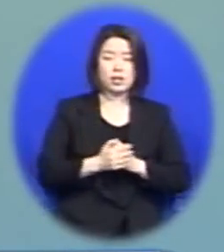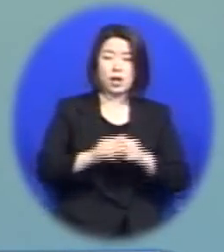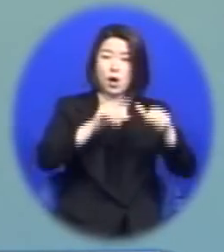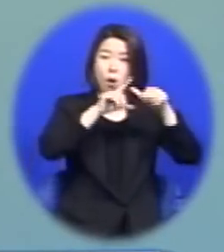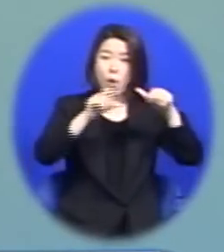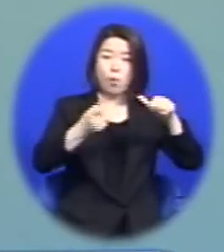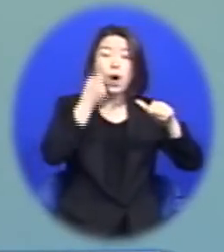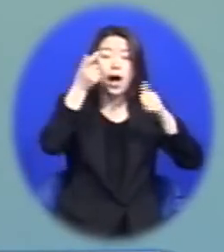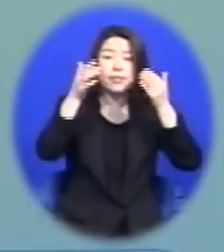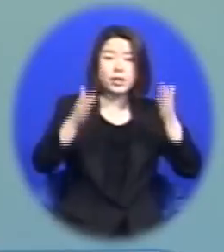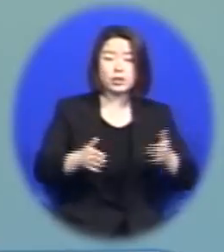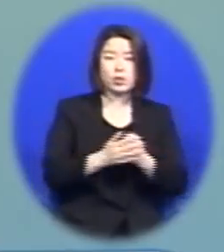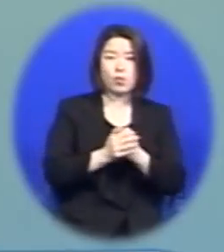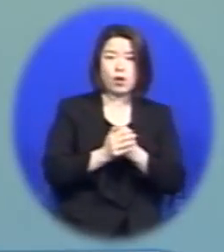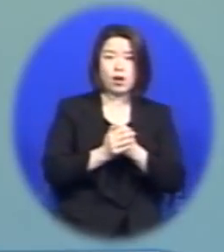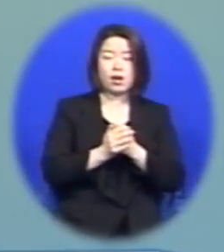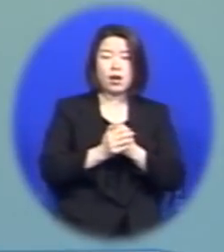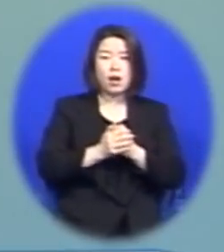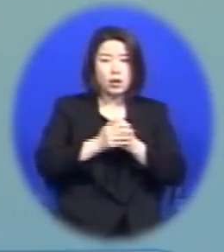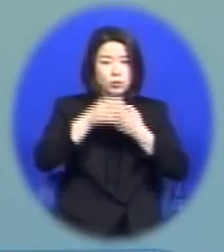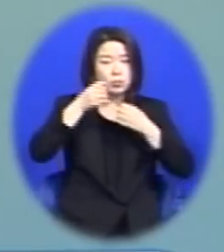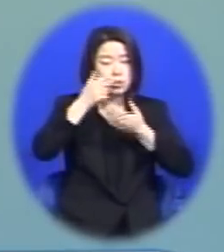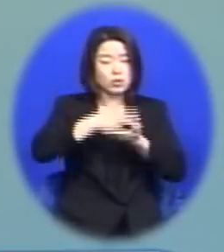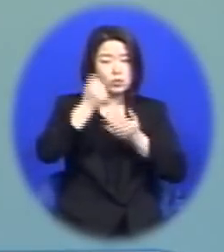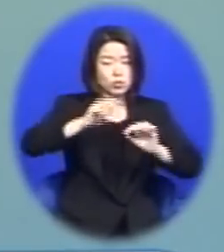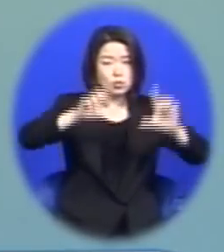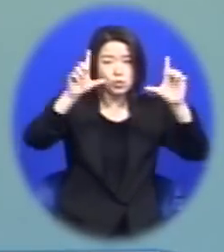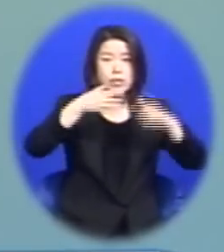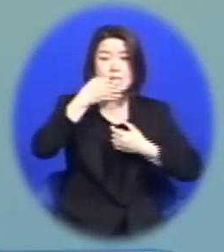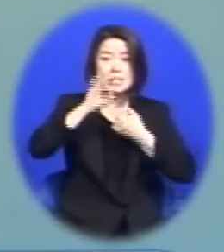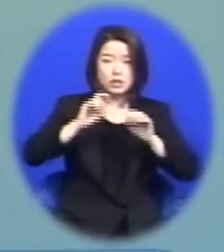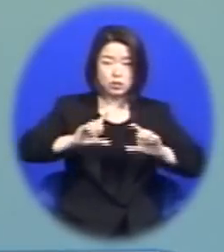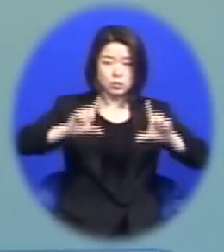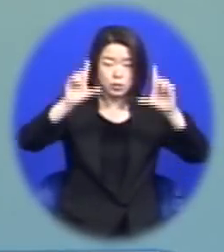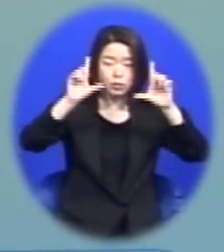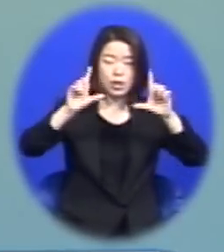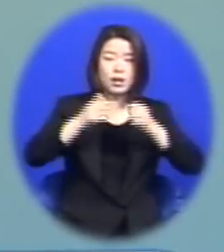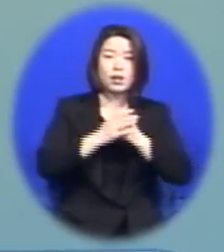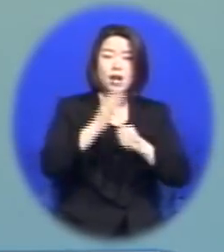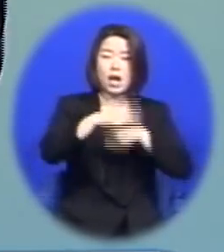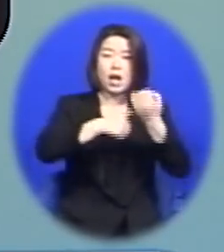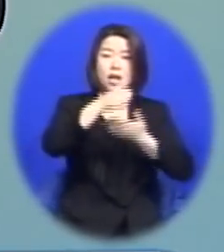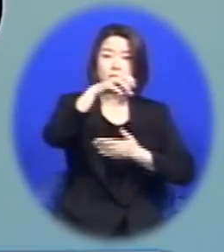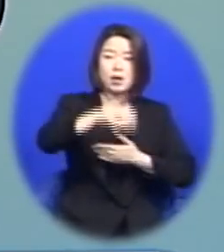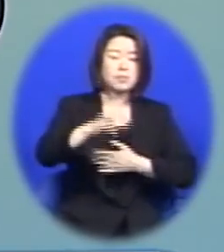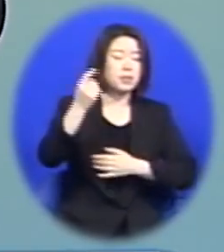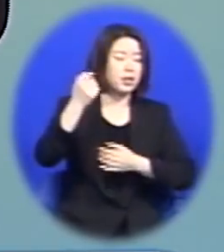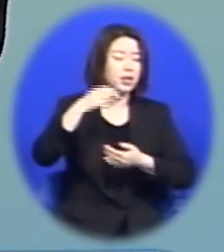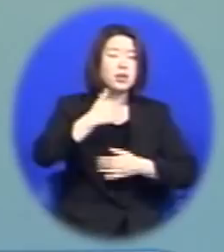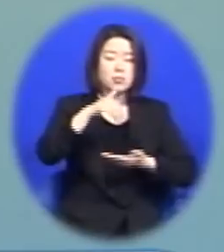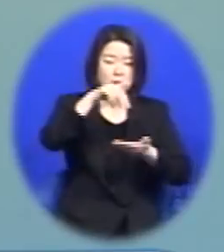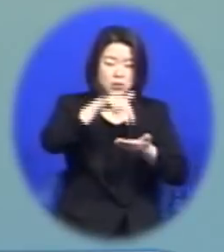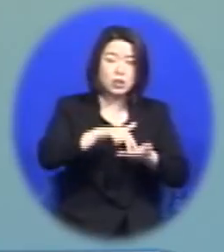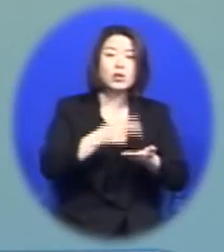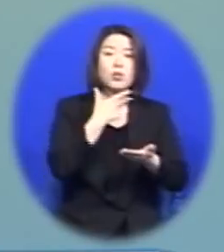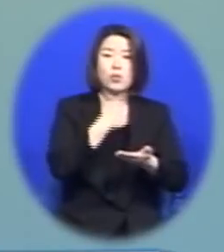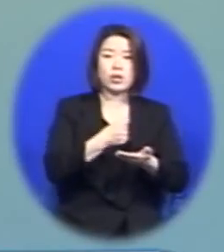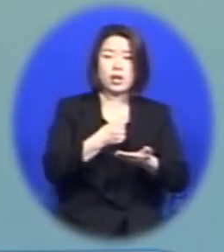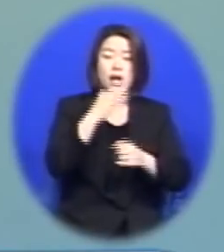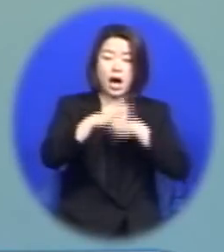주일과 금요성령집회 때 우리가 하나님 말씀 앞에 서기를 원하는 것입니다 왜 하나님이 말씀하셨으니